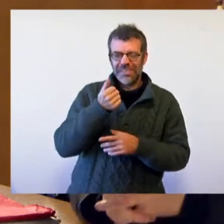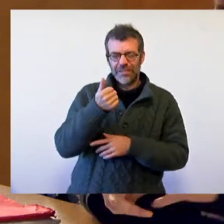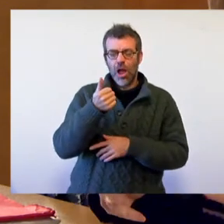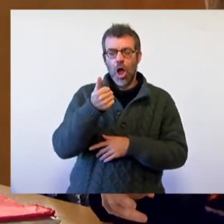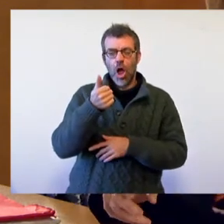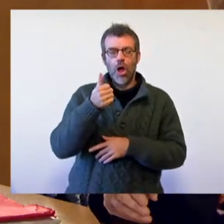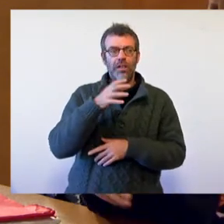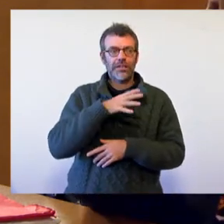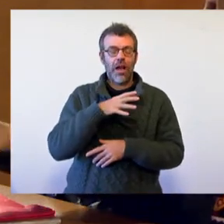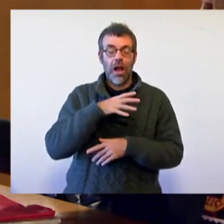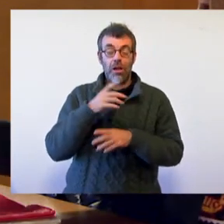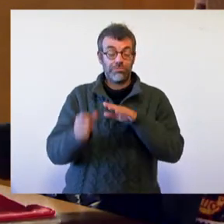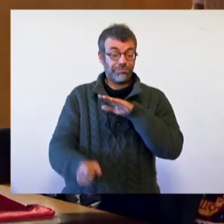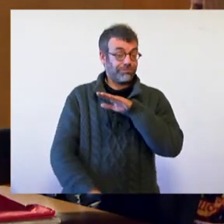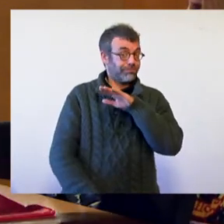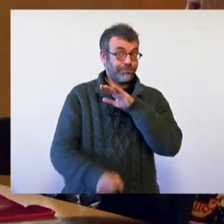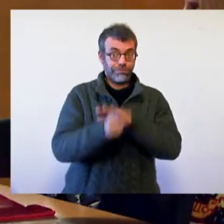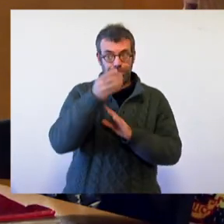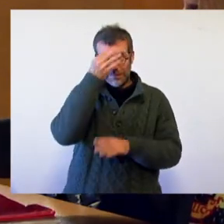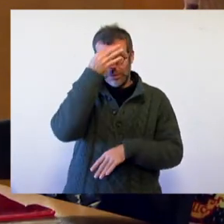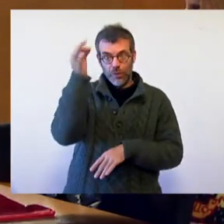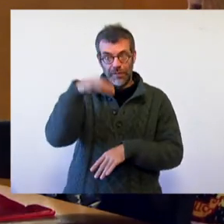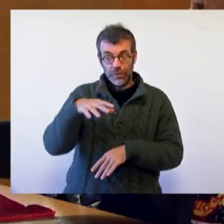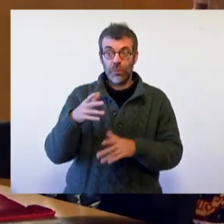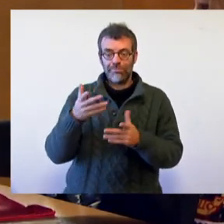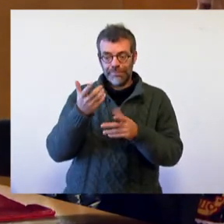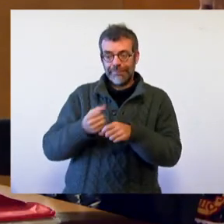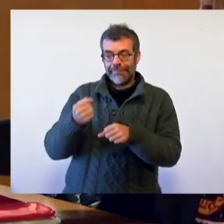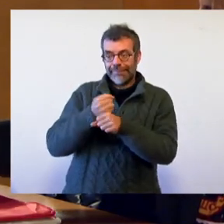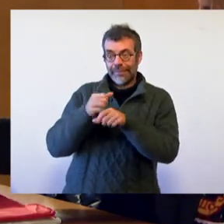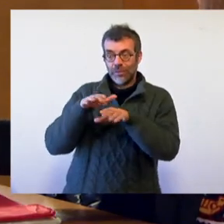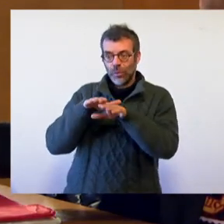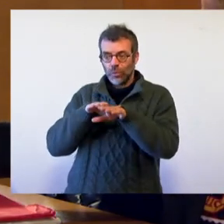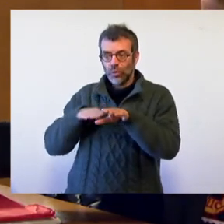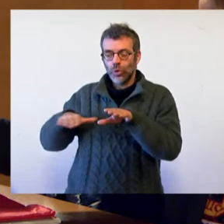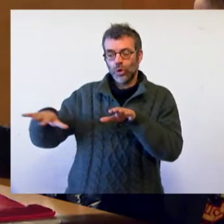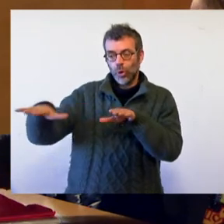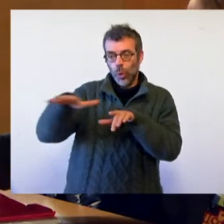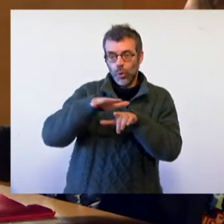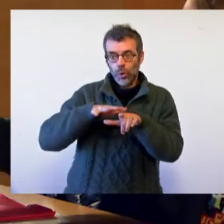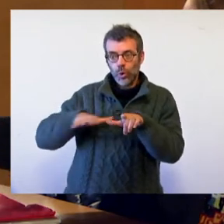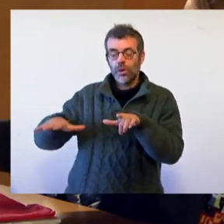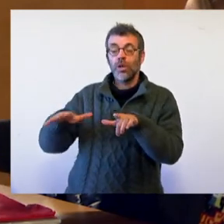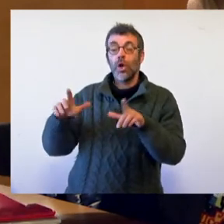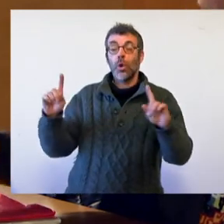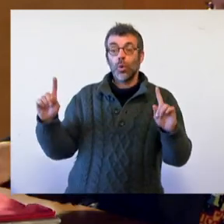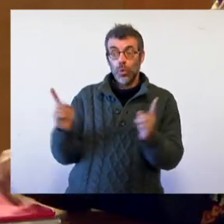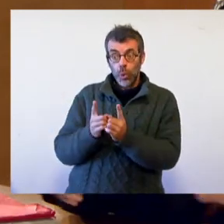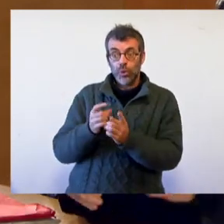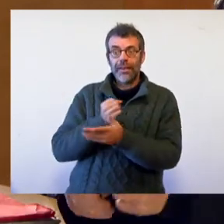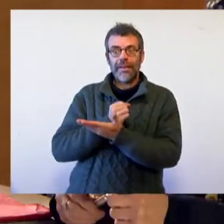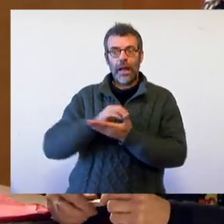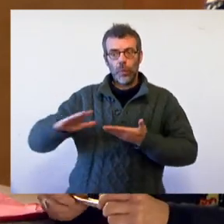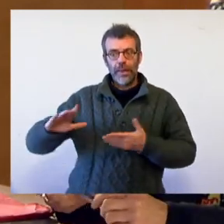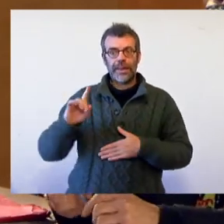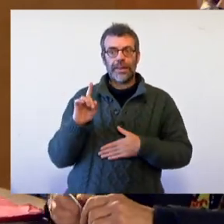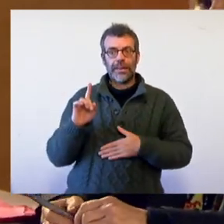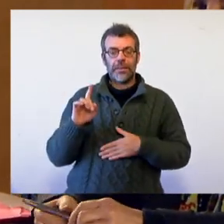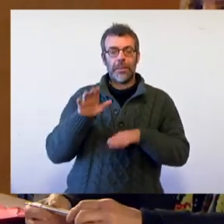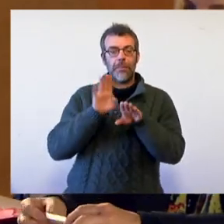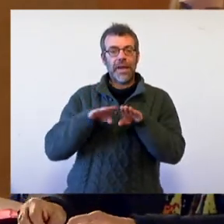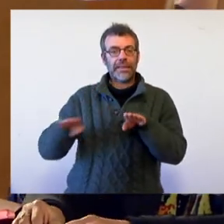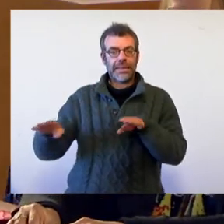la grande innovation qui est la création de ces zones de très courte durée gratuites. Je